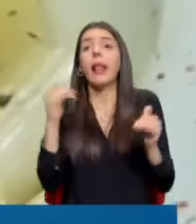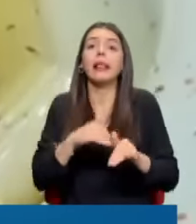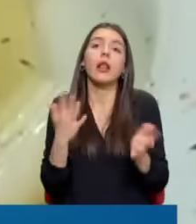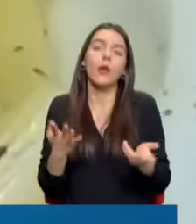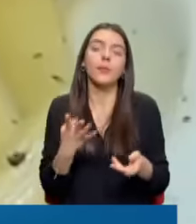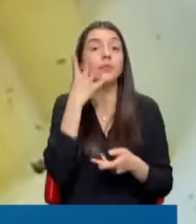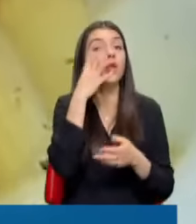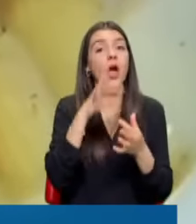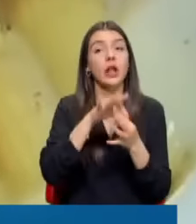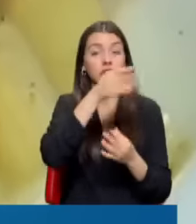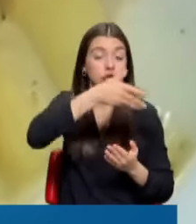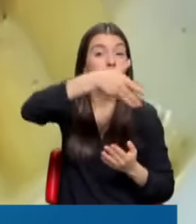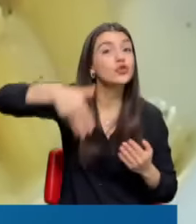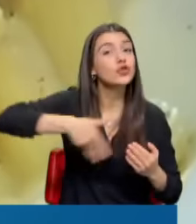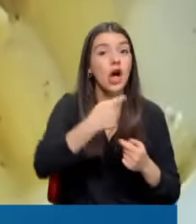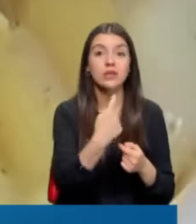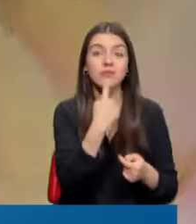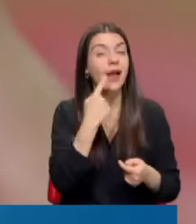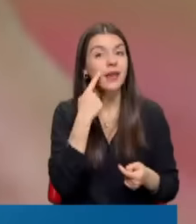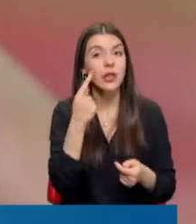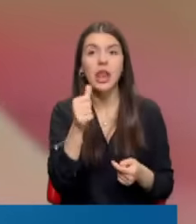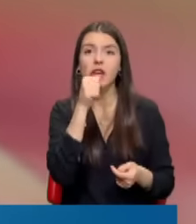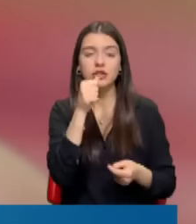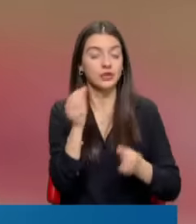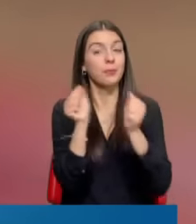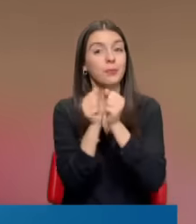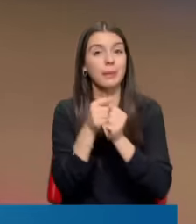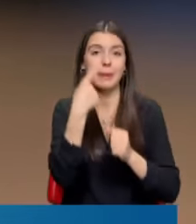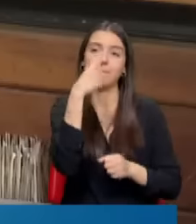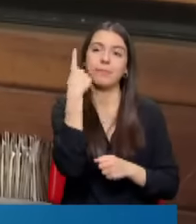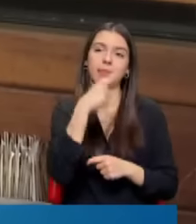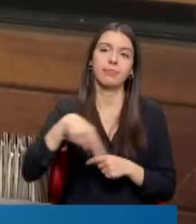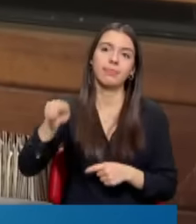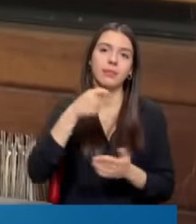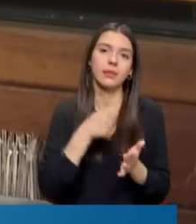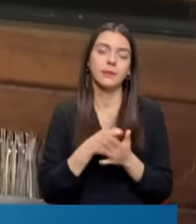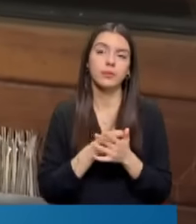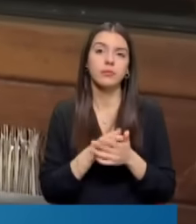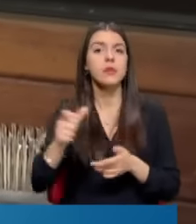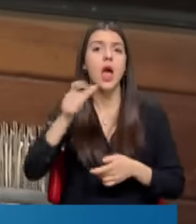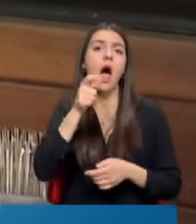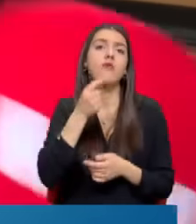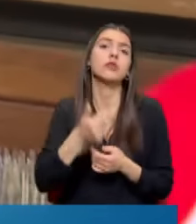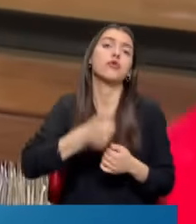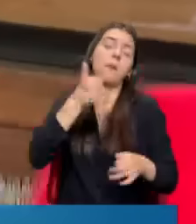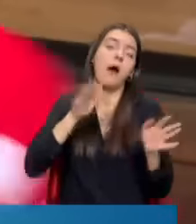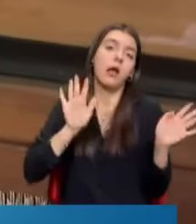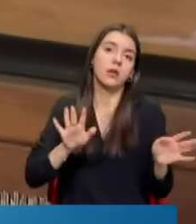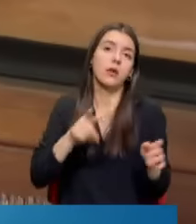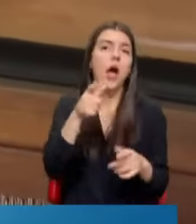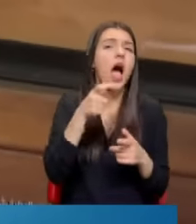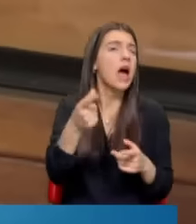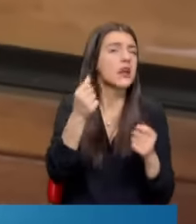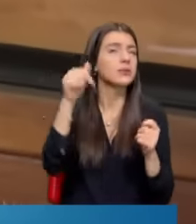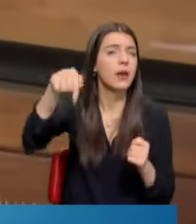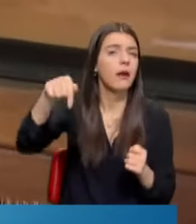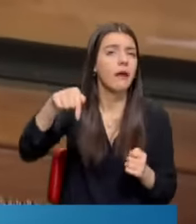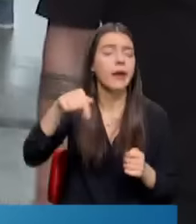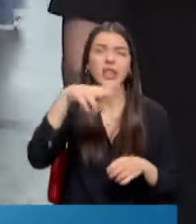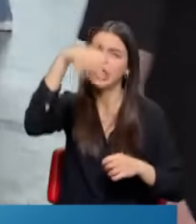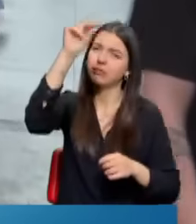soslu makarnaya ödeyeceği hesap içecekler de dahil olduğunda 1000 lirayı buluyor. Kahveler de çok pahalı. Ne kadar burada bir kahve? Valla